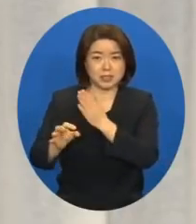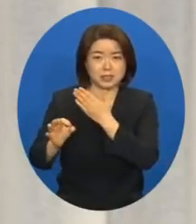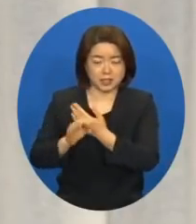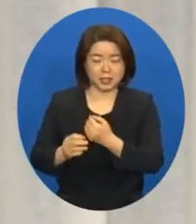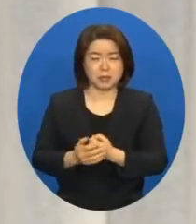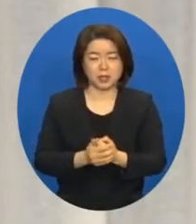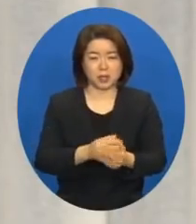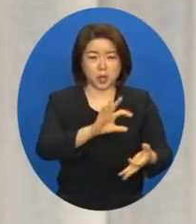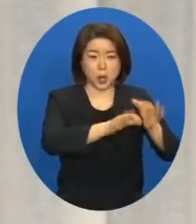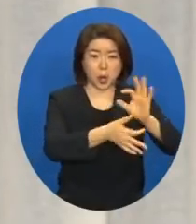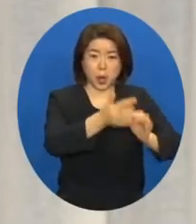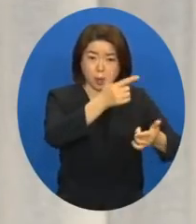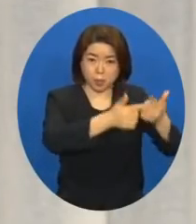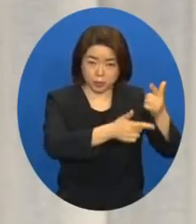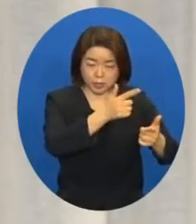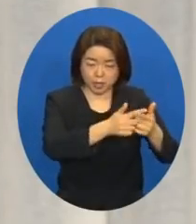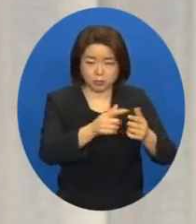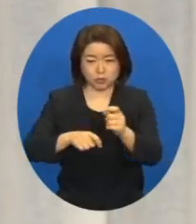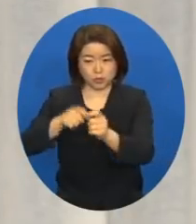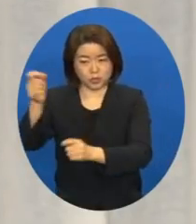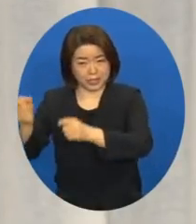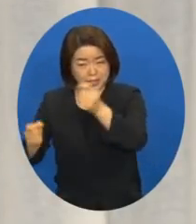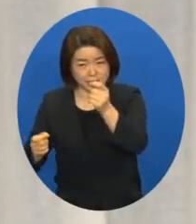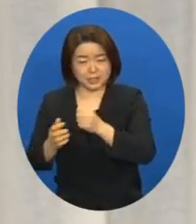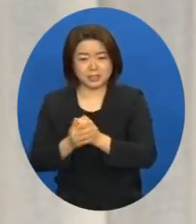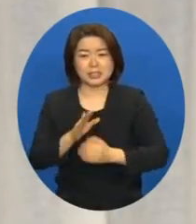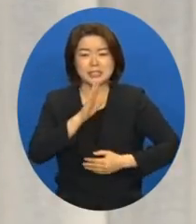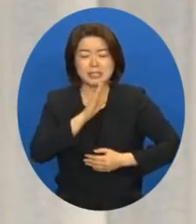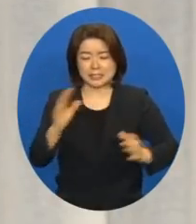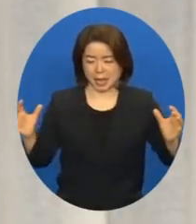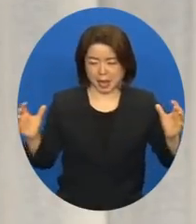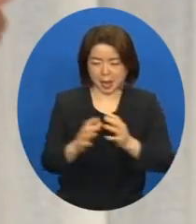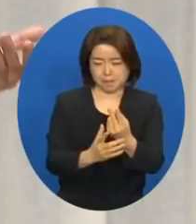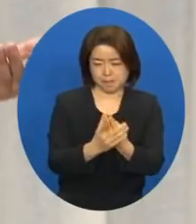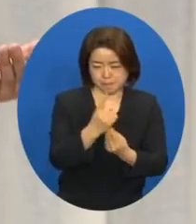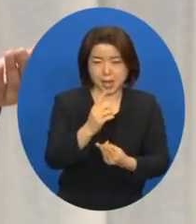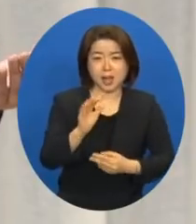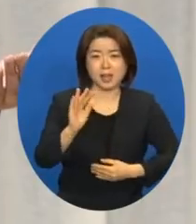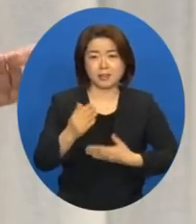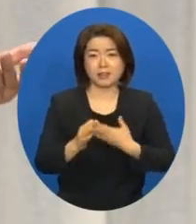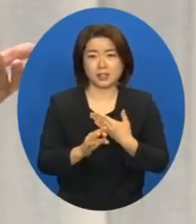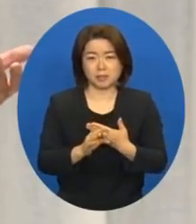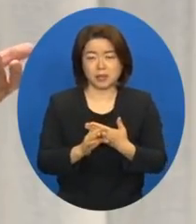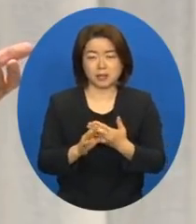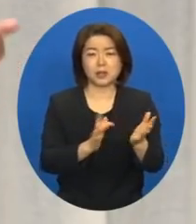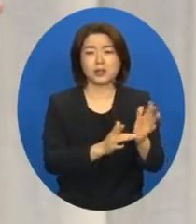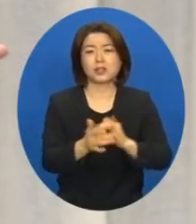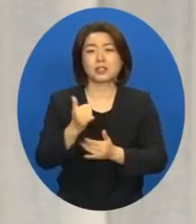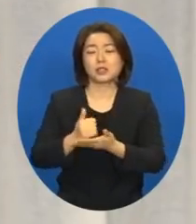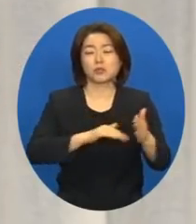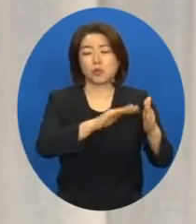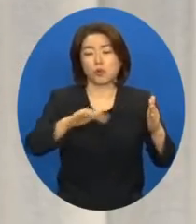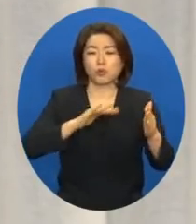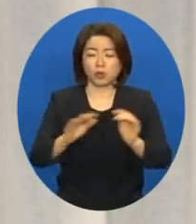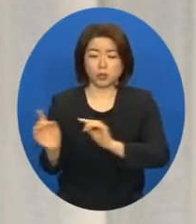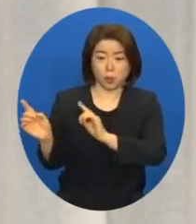포도나무와 가지처럼 주님과 우리가 진짜 하나가 된다면 예수님께서 우리의 가정을 회복시키지 못하실